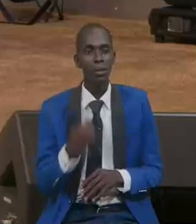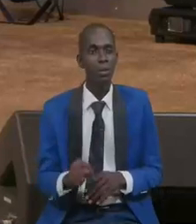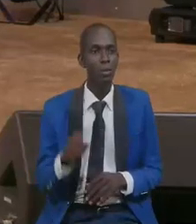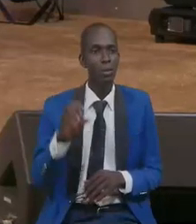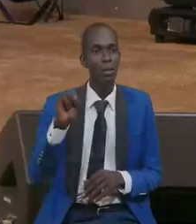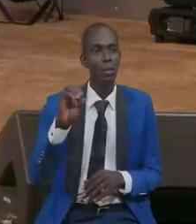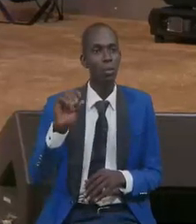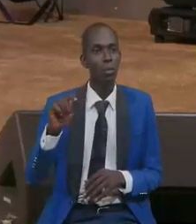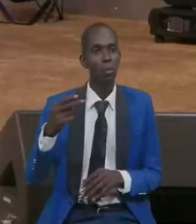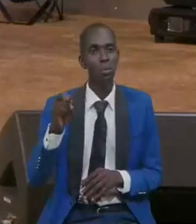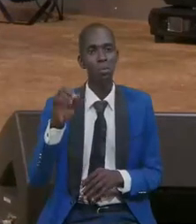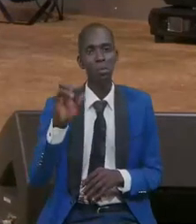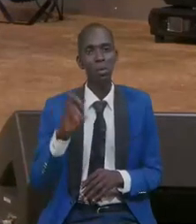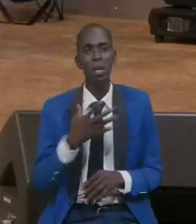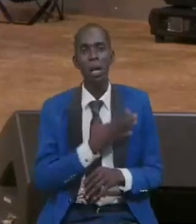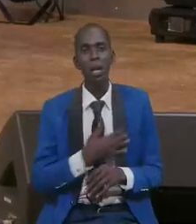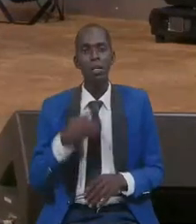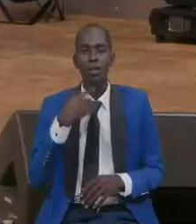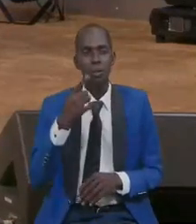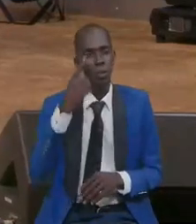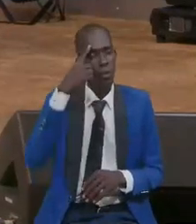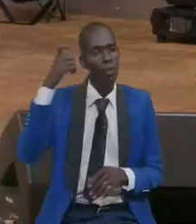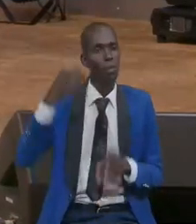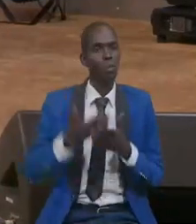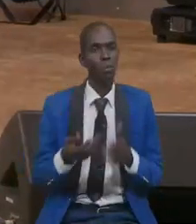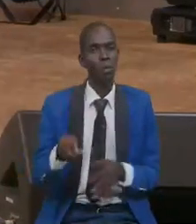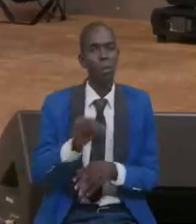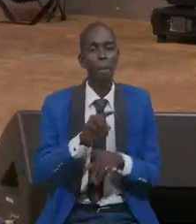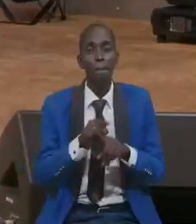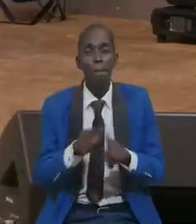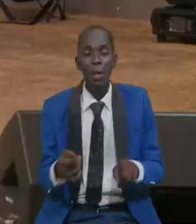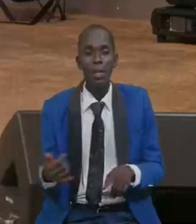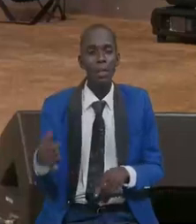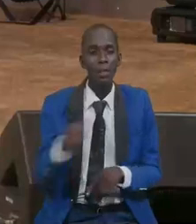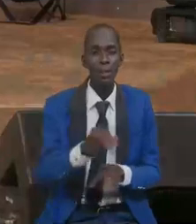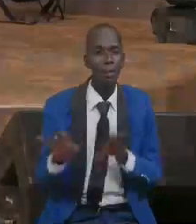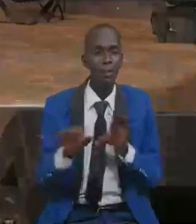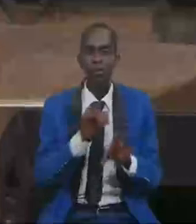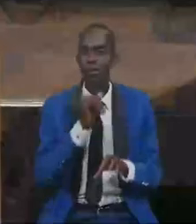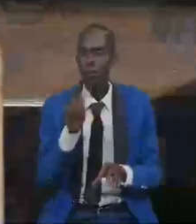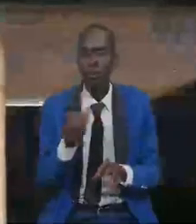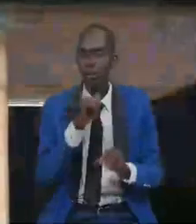Je leur ai dit le songe et ils ne m'en donnaient point l'explication.